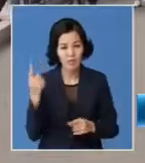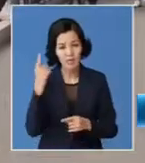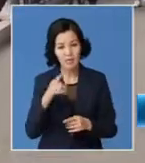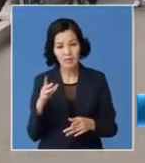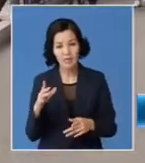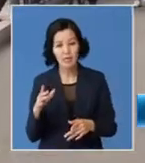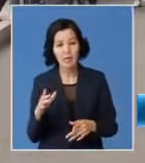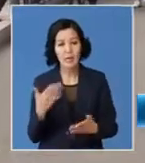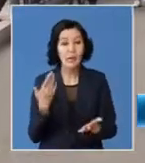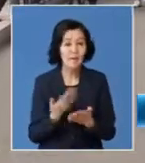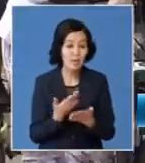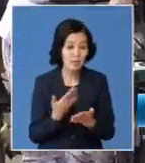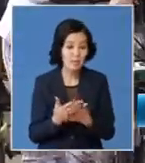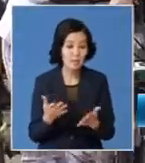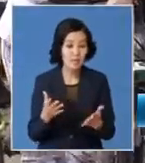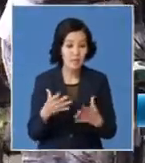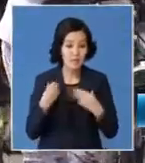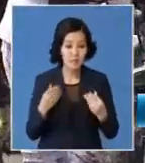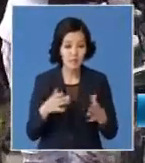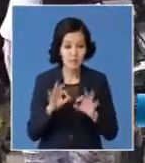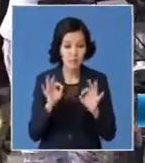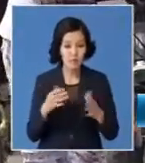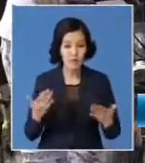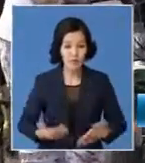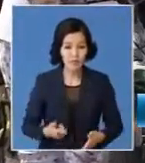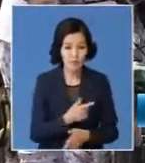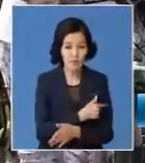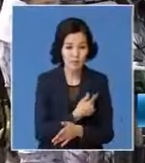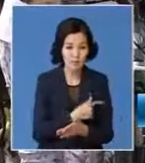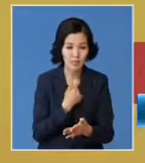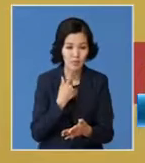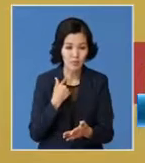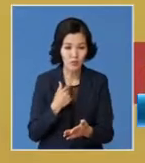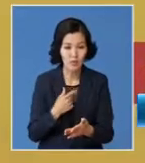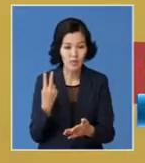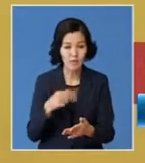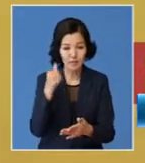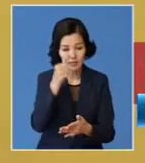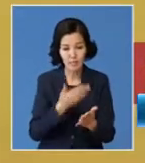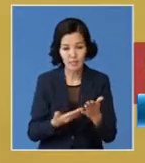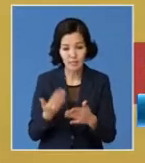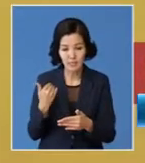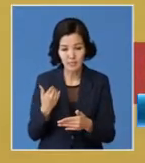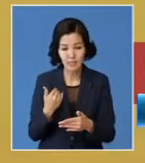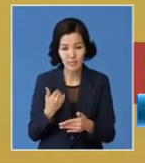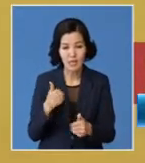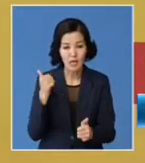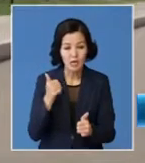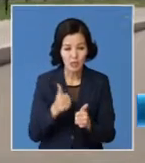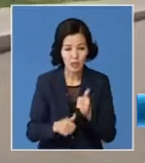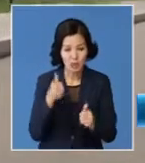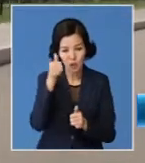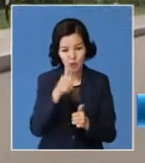пример здорового образа жизни своим пациентам у медицинских работников Талдыкургана зародилась более 20 лет назад. Все эти годы они соревновались в